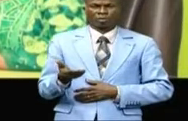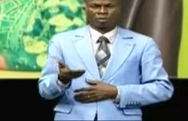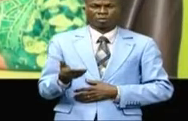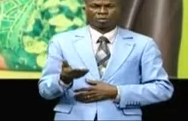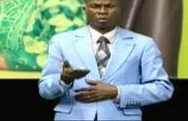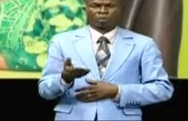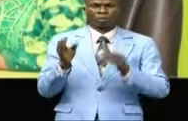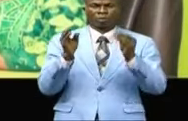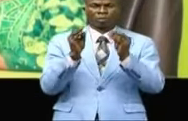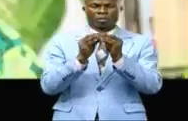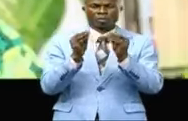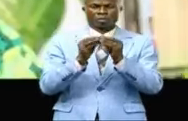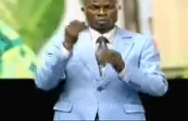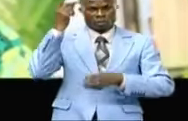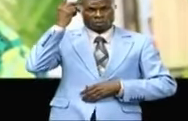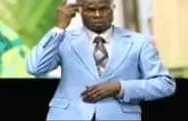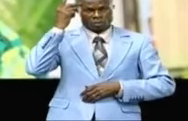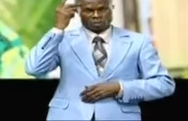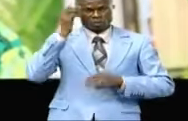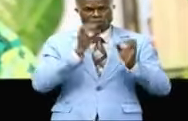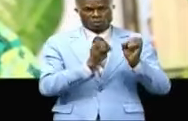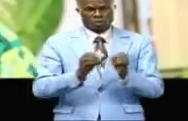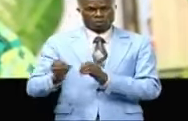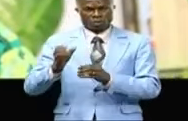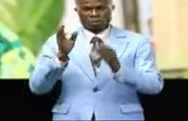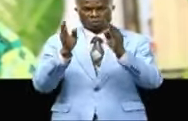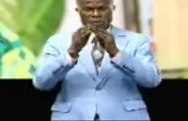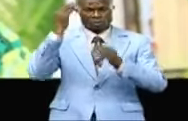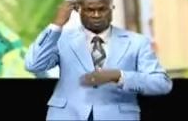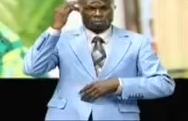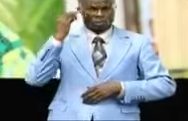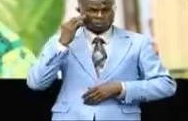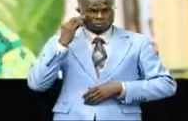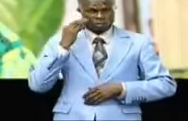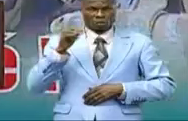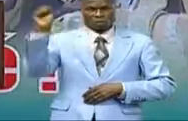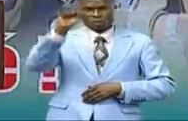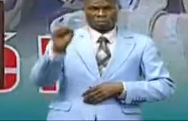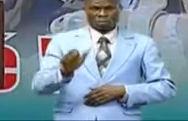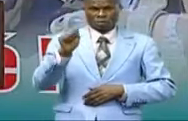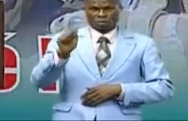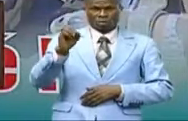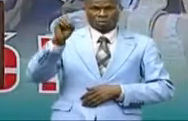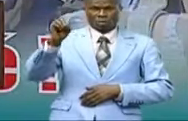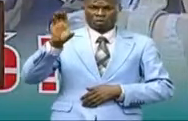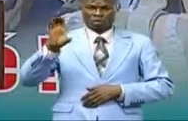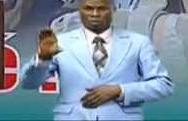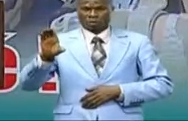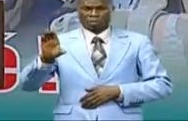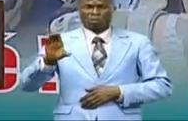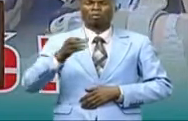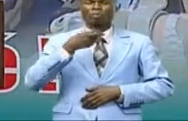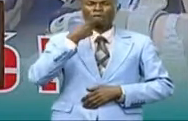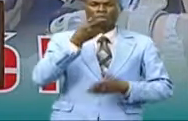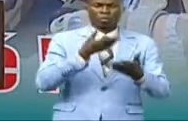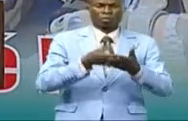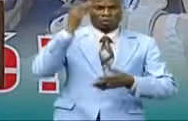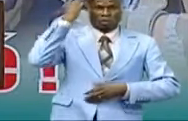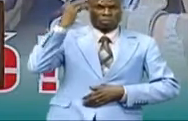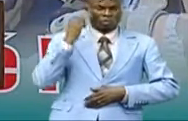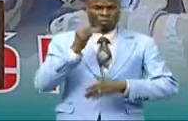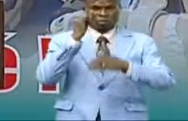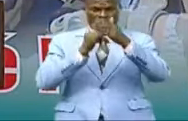Prochaine tenue à Kinshasa de la réunion ordinaire du Conseil de ministres de la SADC. Prenant la parole, le ministre